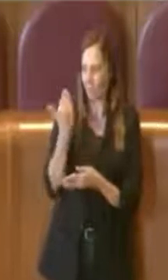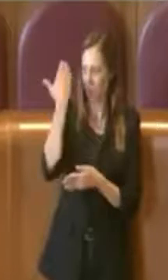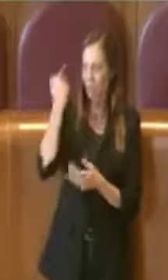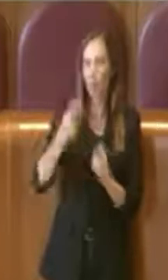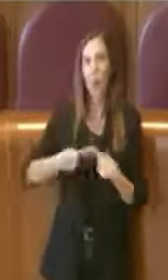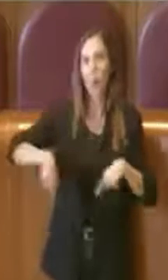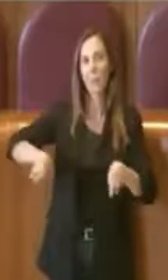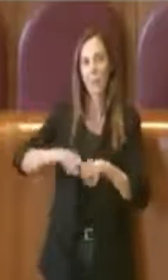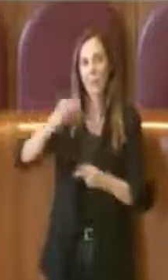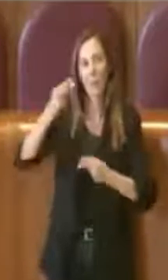Grazie.